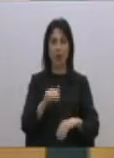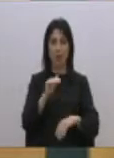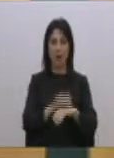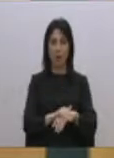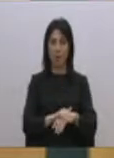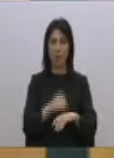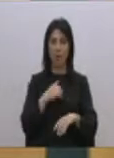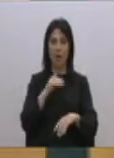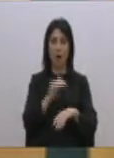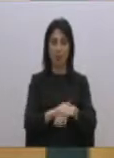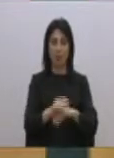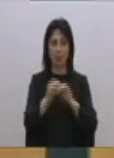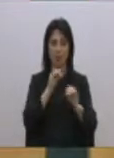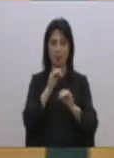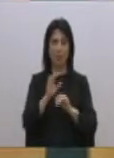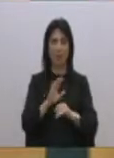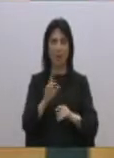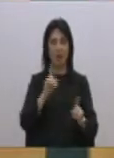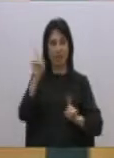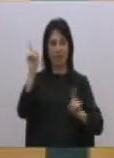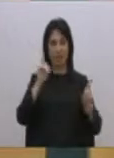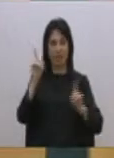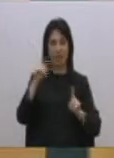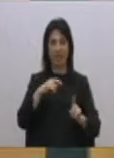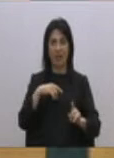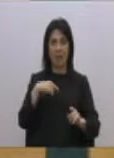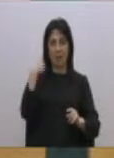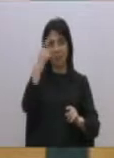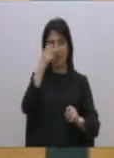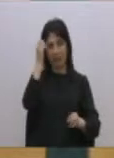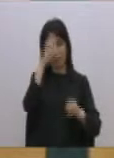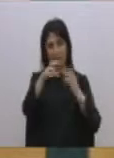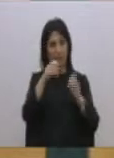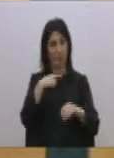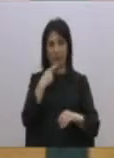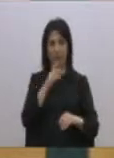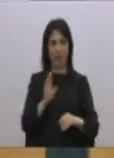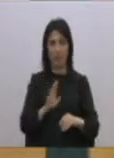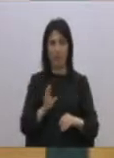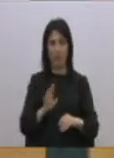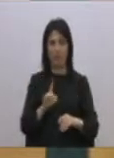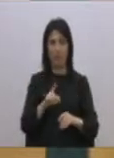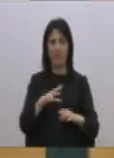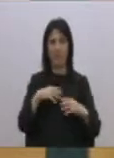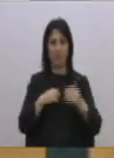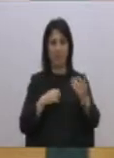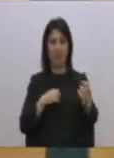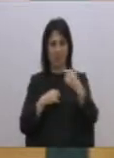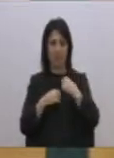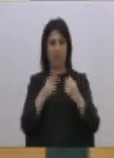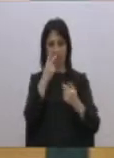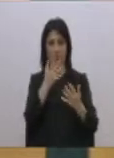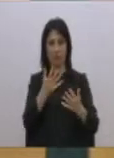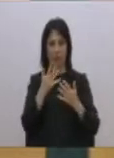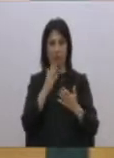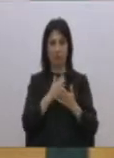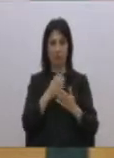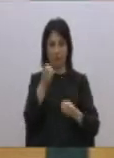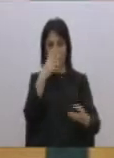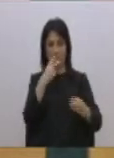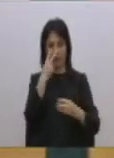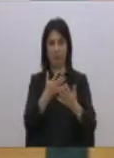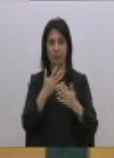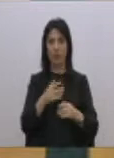მე არგუმენტებით გესაუბრებით და არა რაღაცა პირადი გაბრაზებით და წენით და ასე შემდგომ, რაც სამწუხაროდ თქვენი მხრიდან მოდის ხოლმე